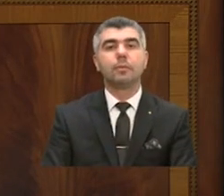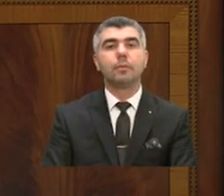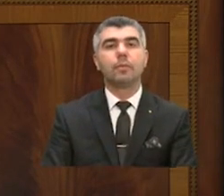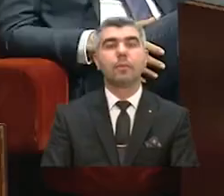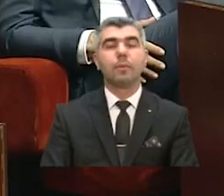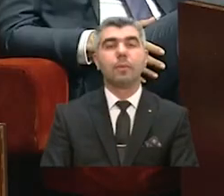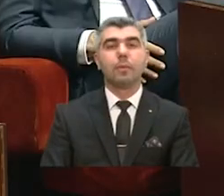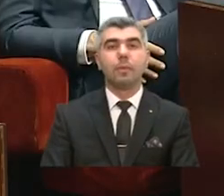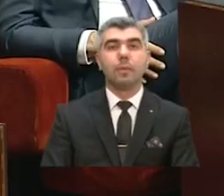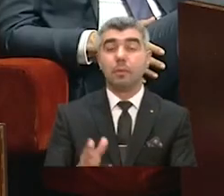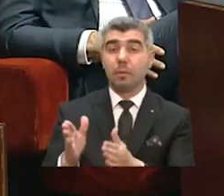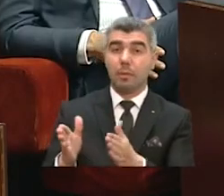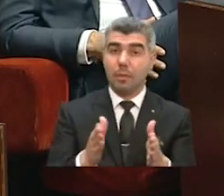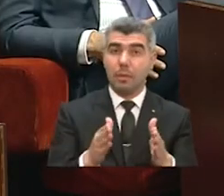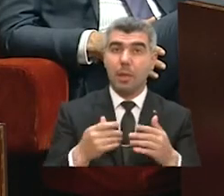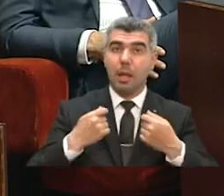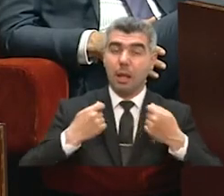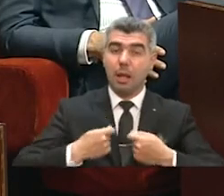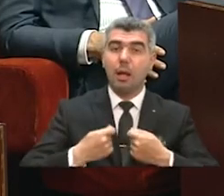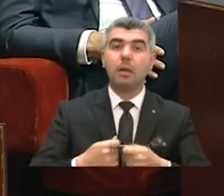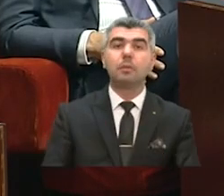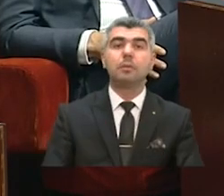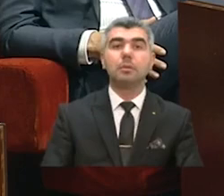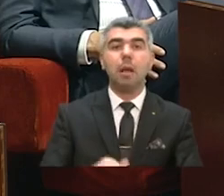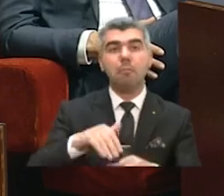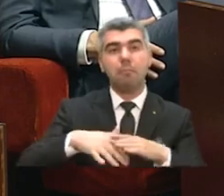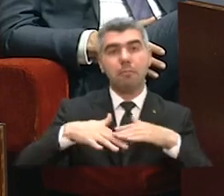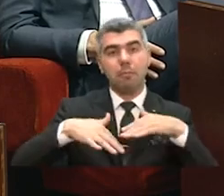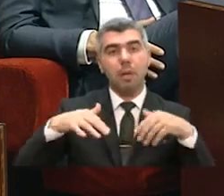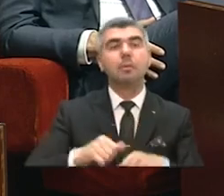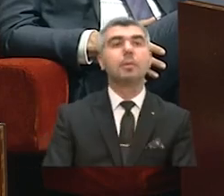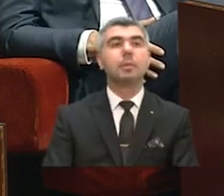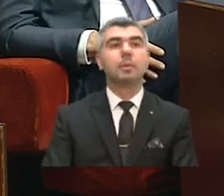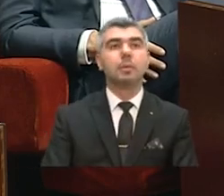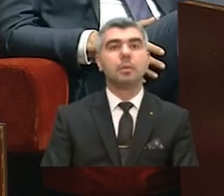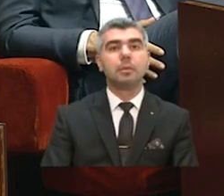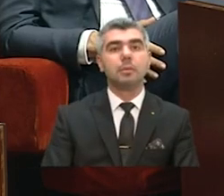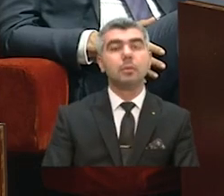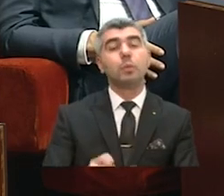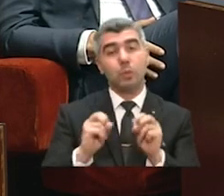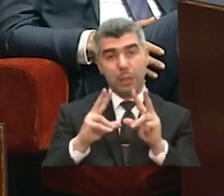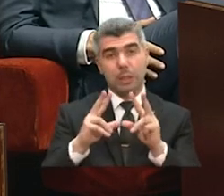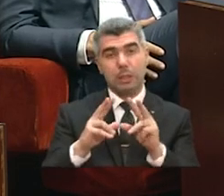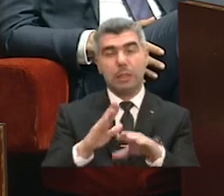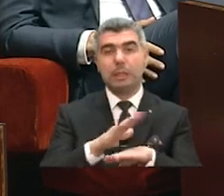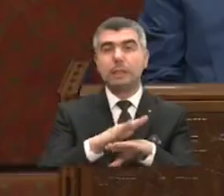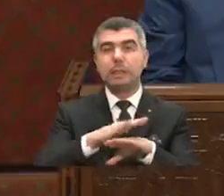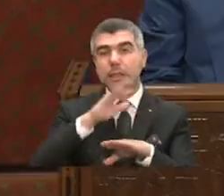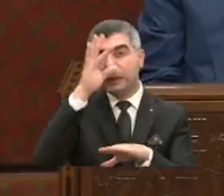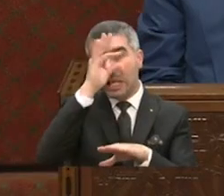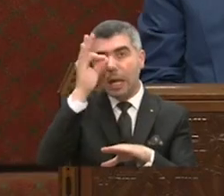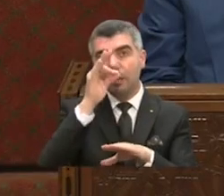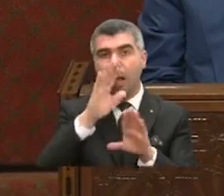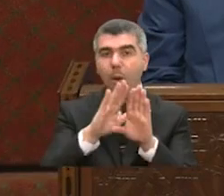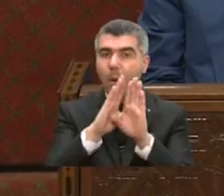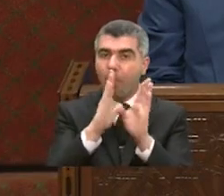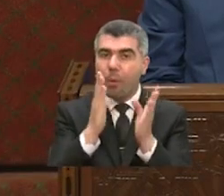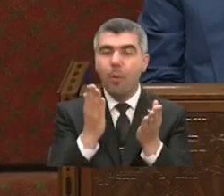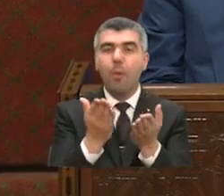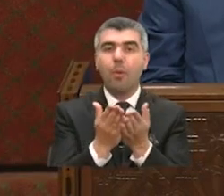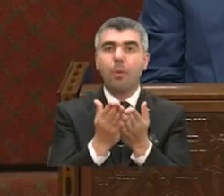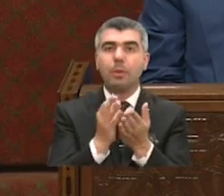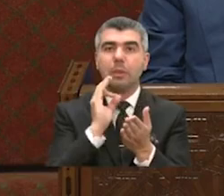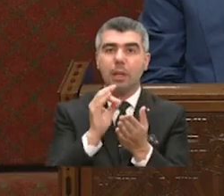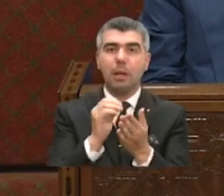السيد الرئيس المحترم، حضرات السيدات والسادة، إن السياسة العامة للدولة الرامية